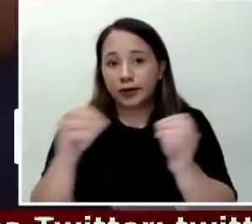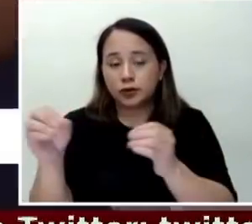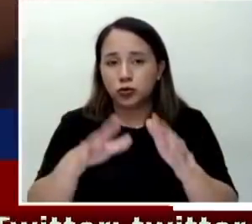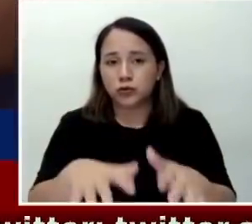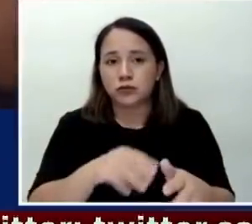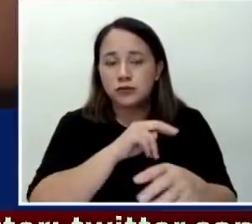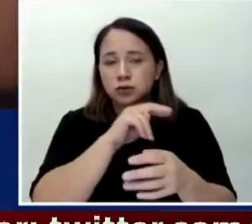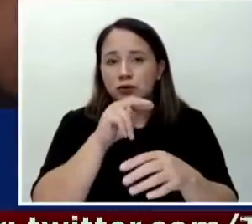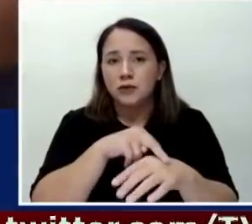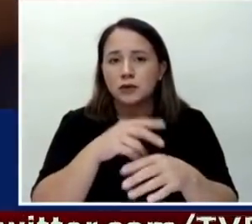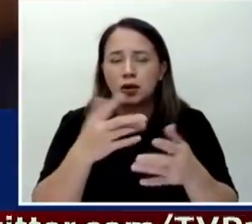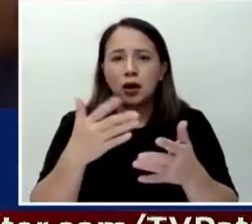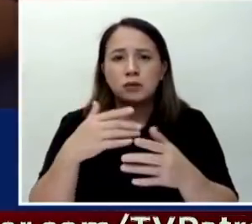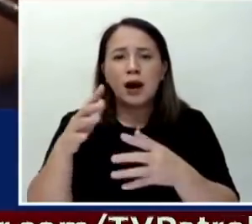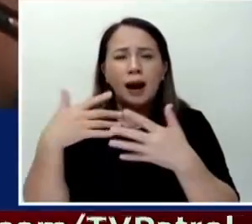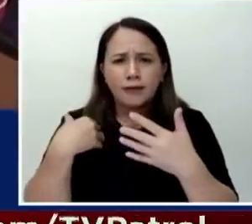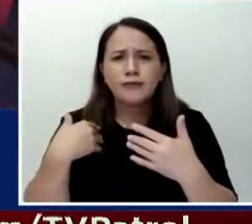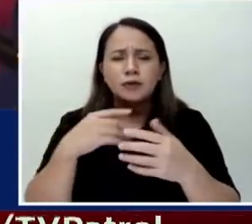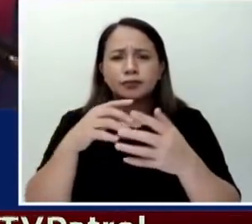geothermal,